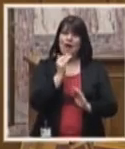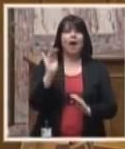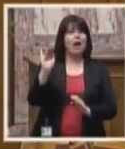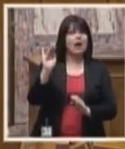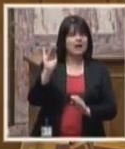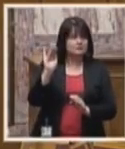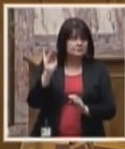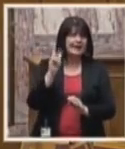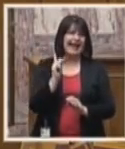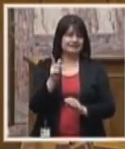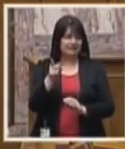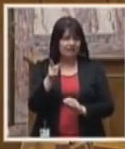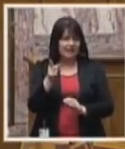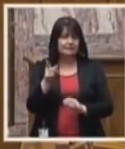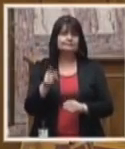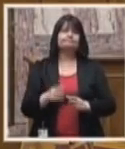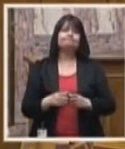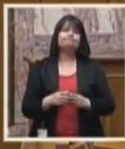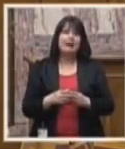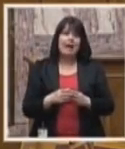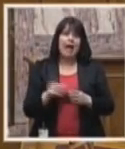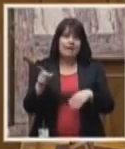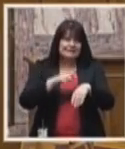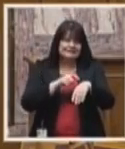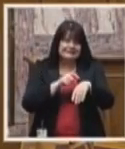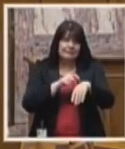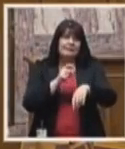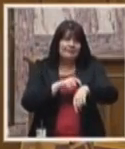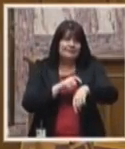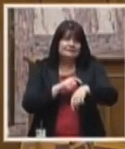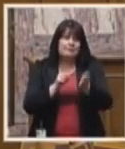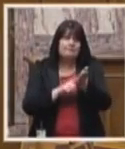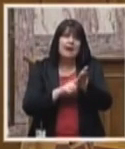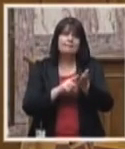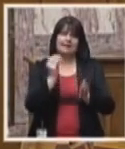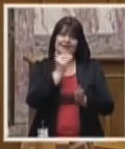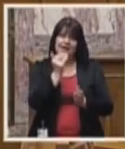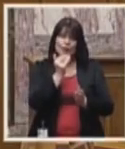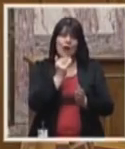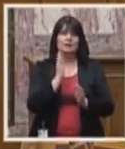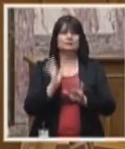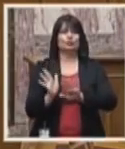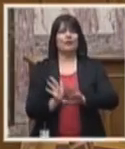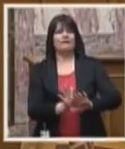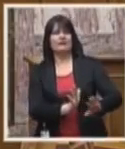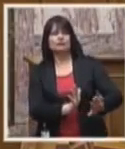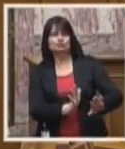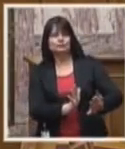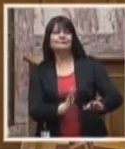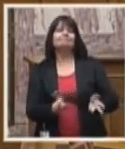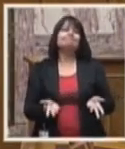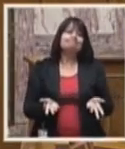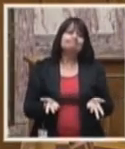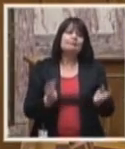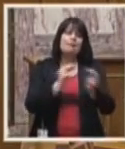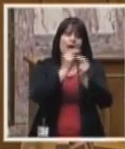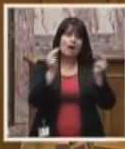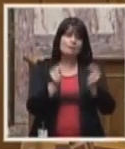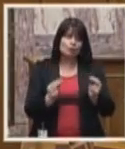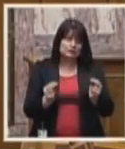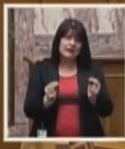είναι συγκυριακός. Αλλά αν δεν τον αντέξουμε, αν τον εγκαταλείψουμε στα μισά του δρόμου, οι συνέπειες θα